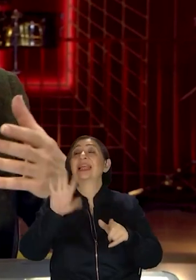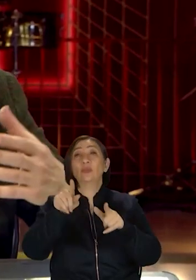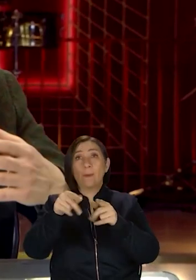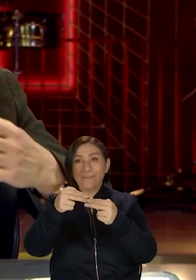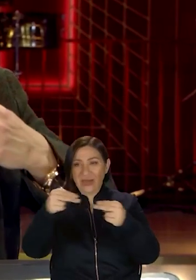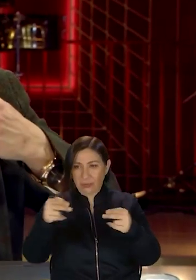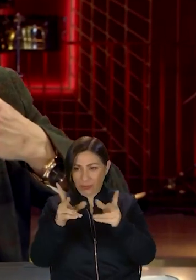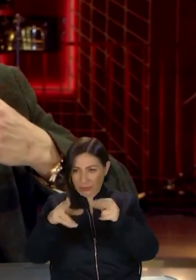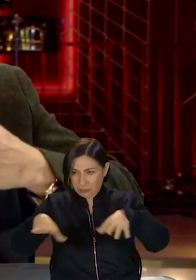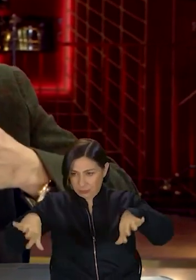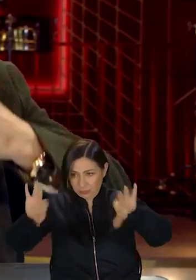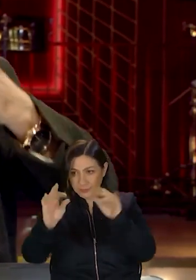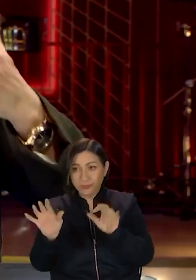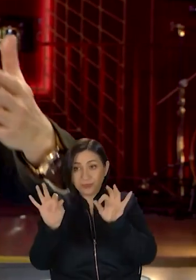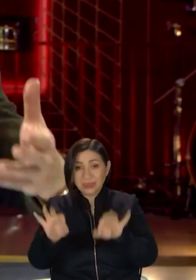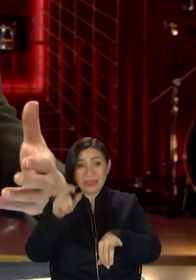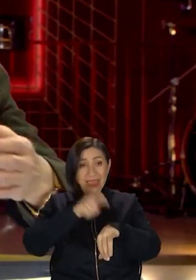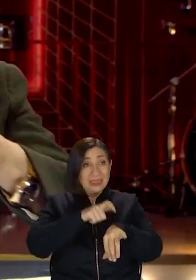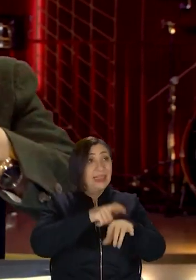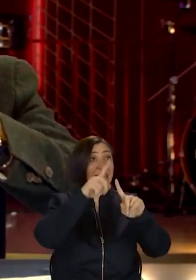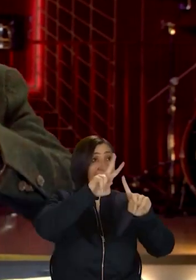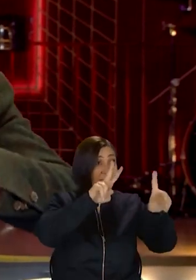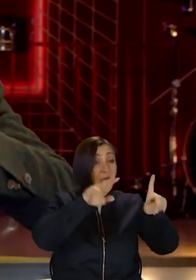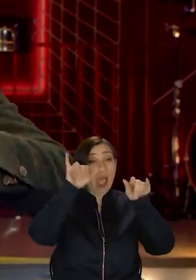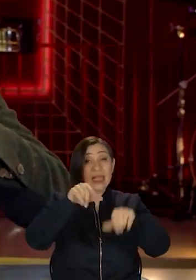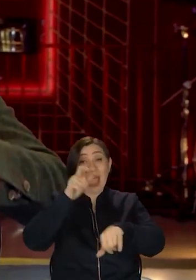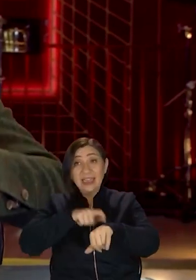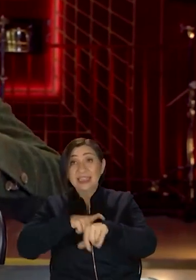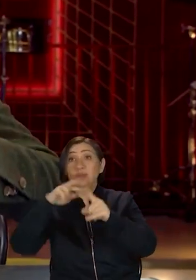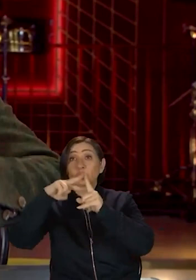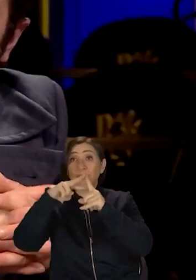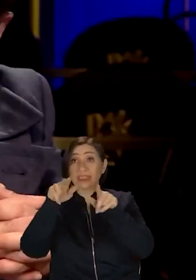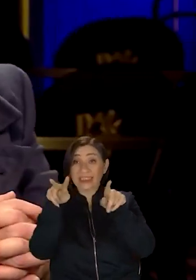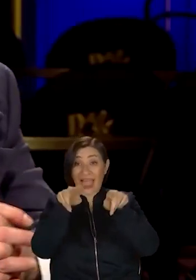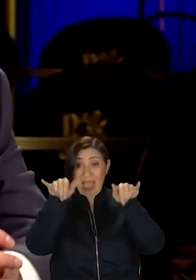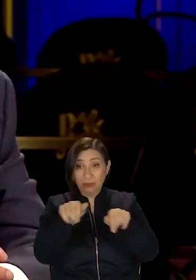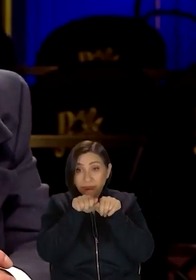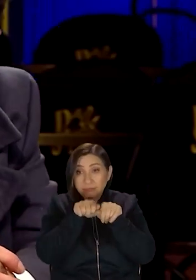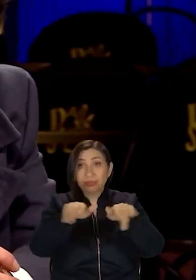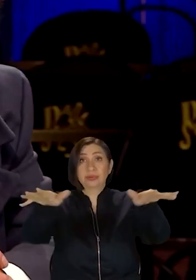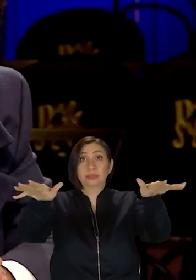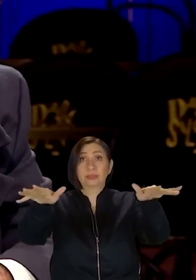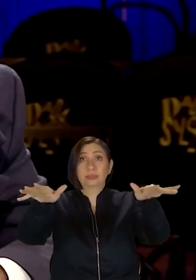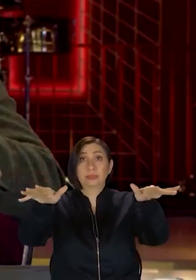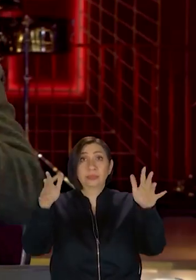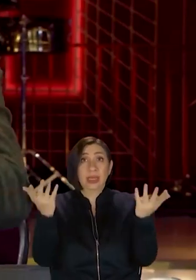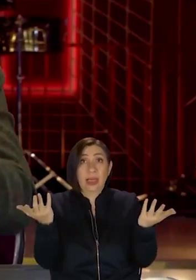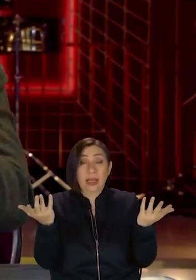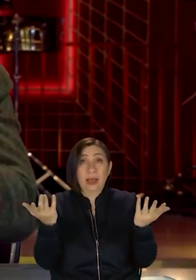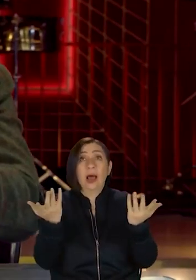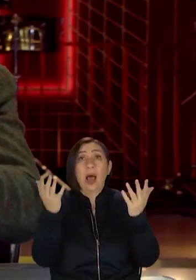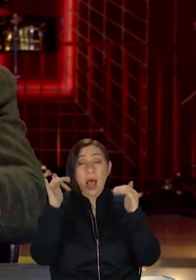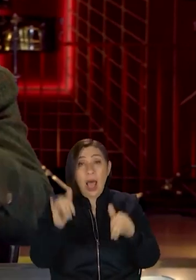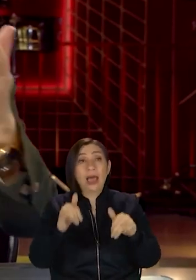bu bandımız aynı anda ulusal kanaldan aynı anda ulusal kanalın YouTube hesabından yayınlanıyor.